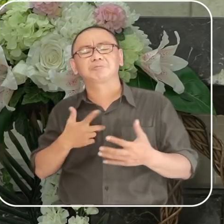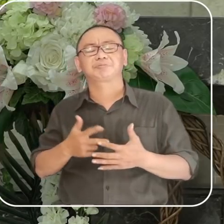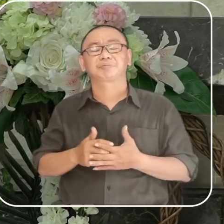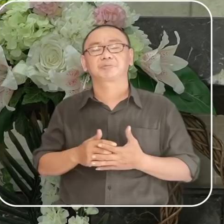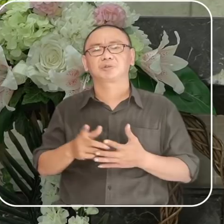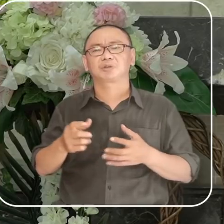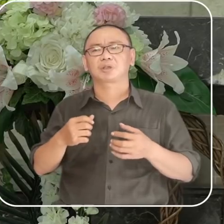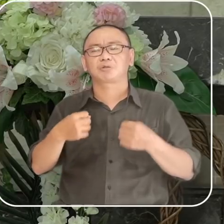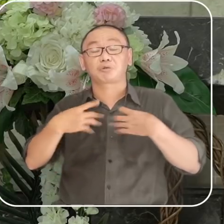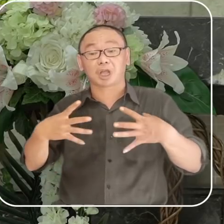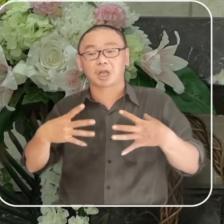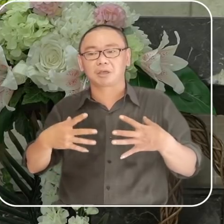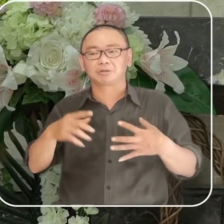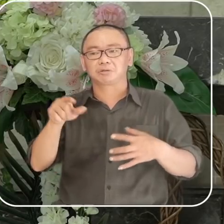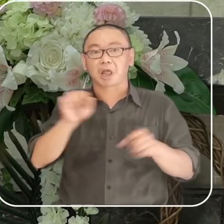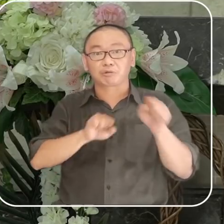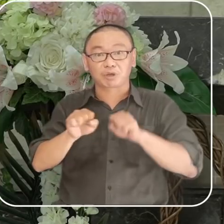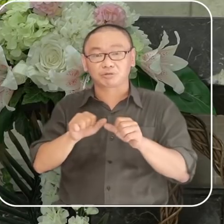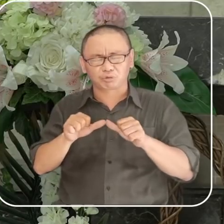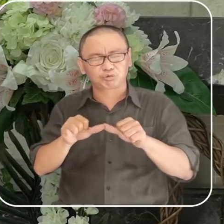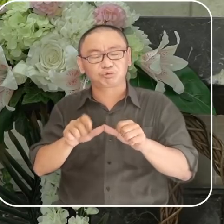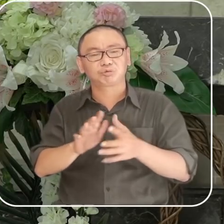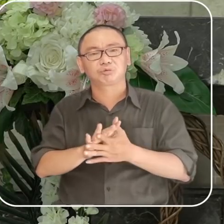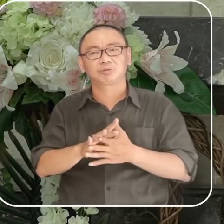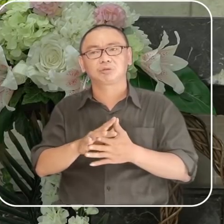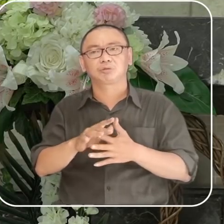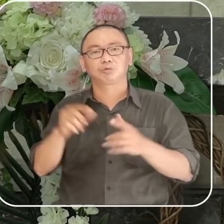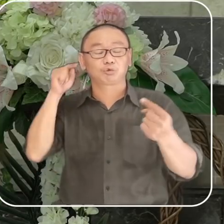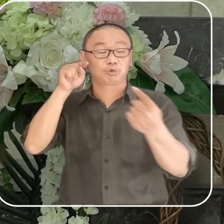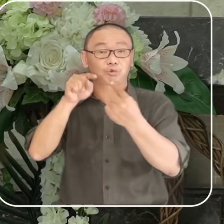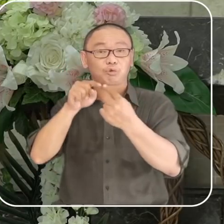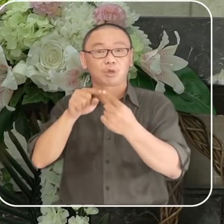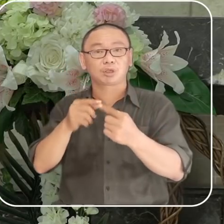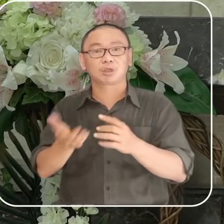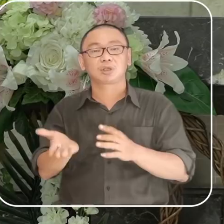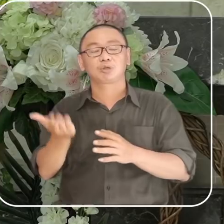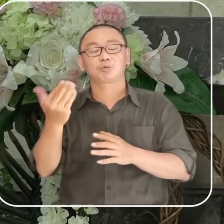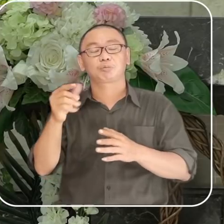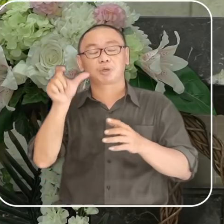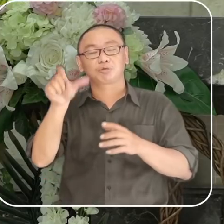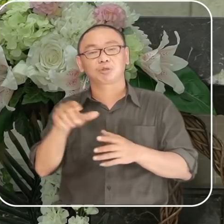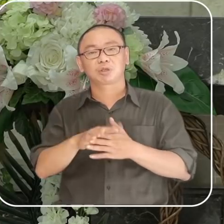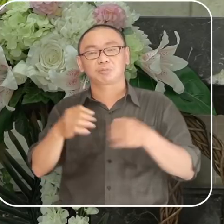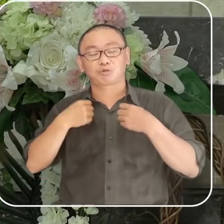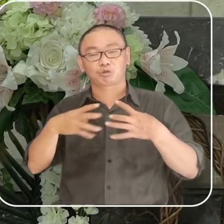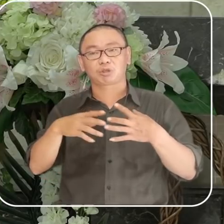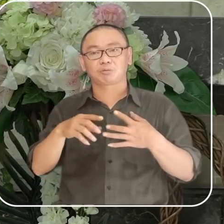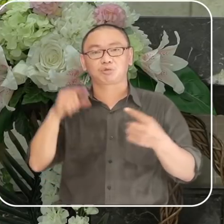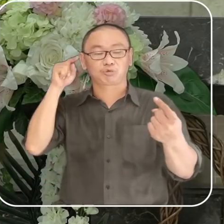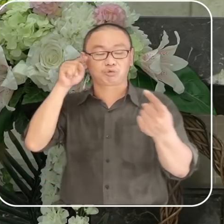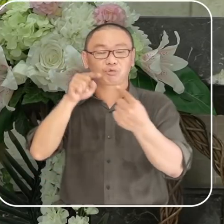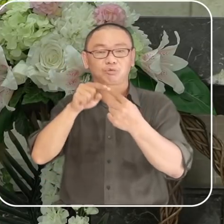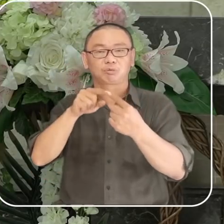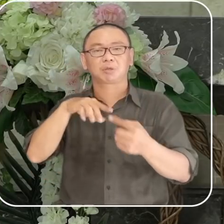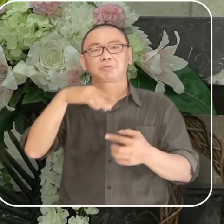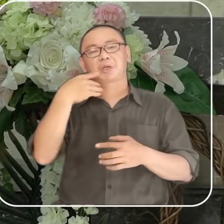dilakukan. Sehingga tujuan hidup manusia yang berdosa hanya menuju kepada